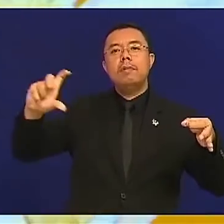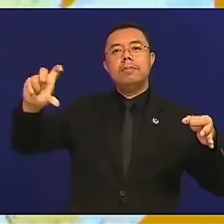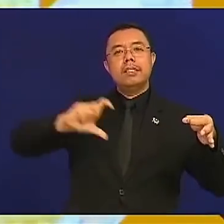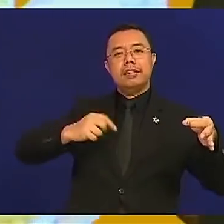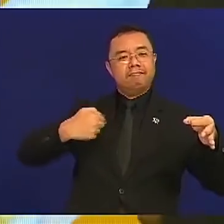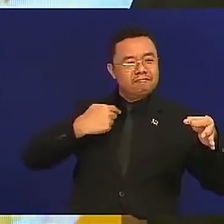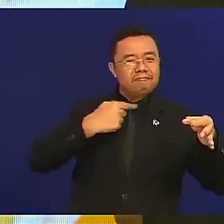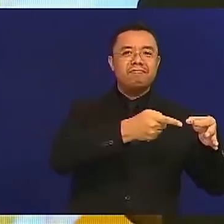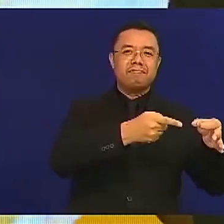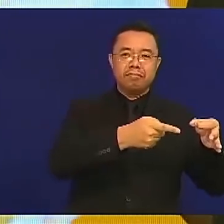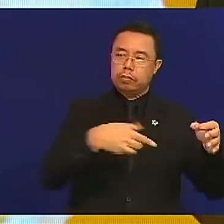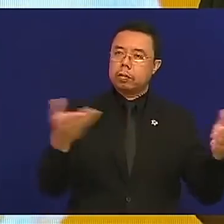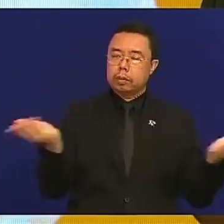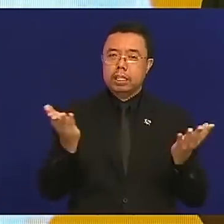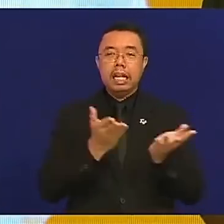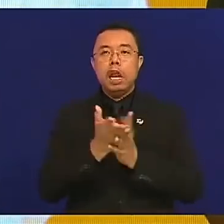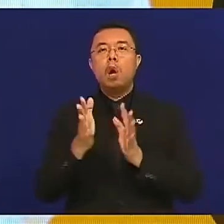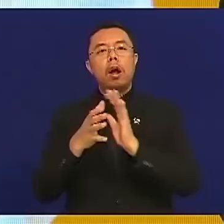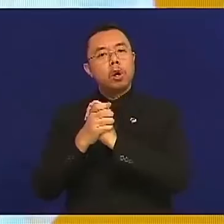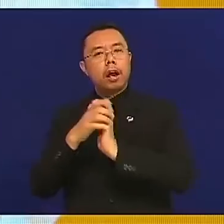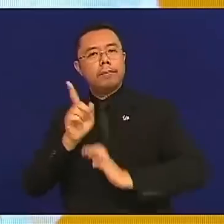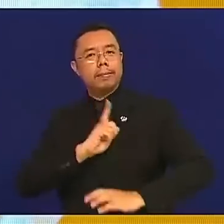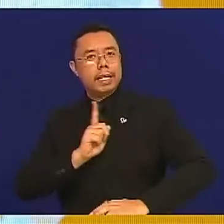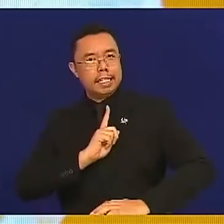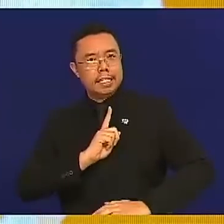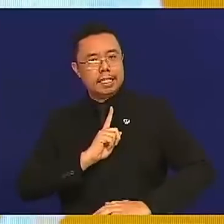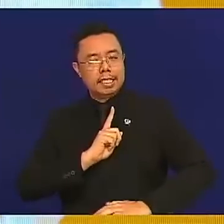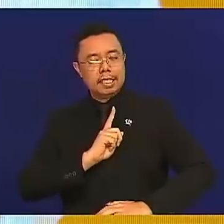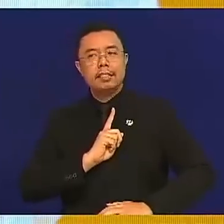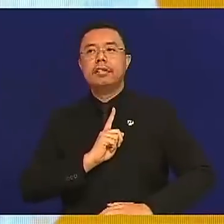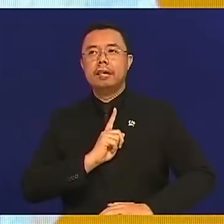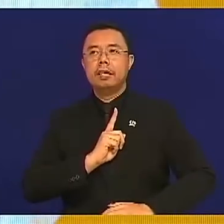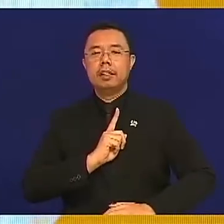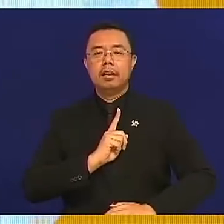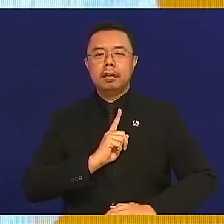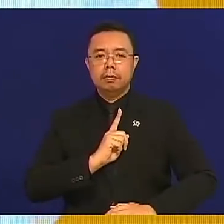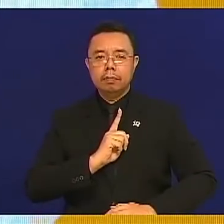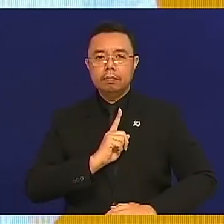ilahi. Biasanya melalui doa pribadi